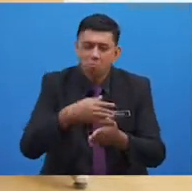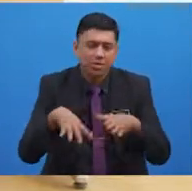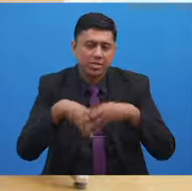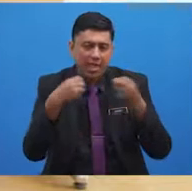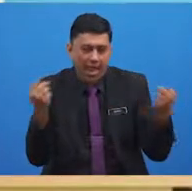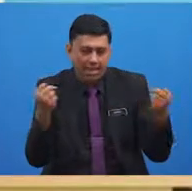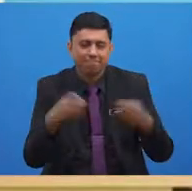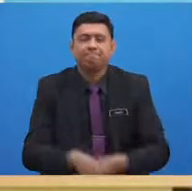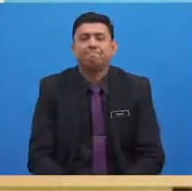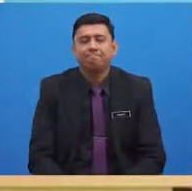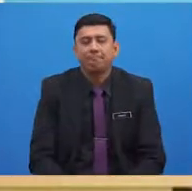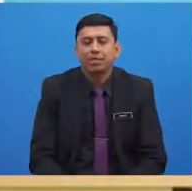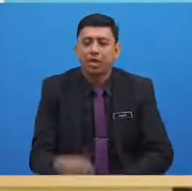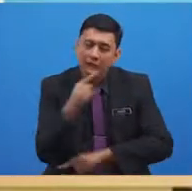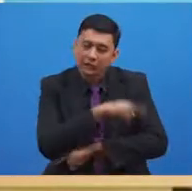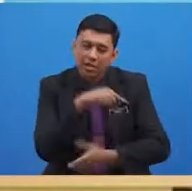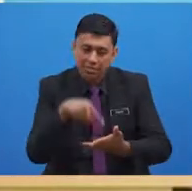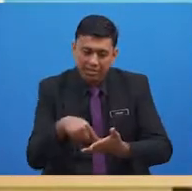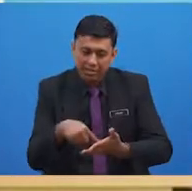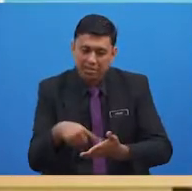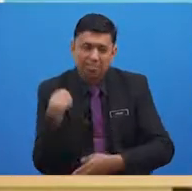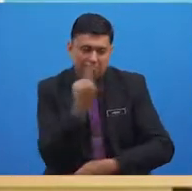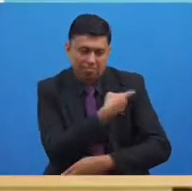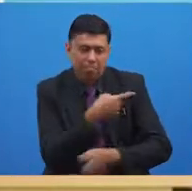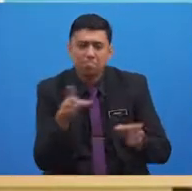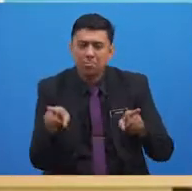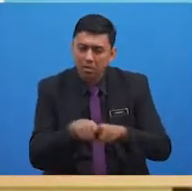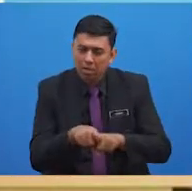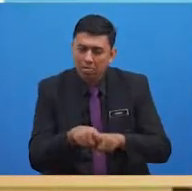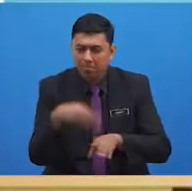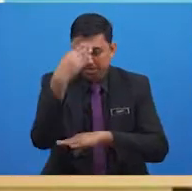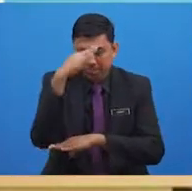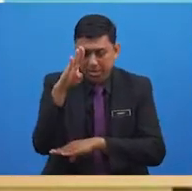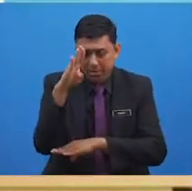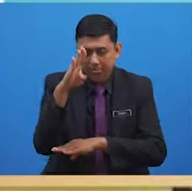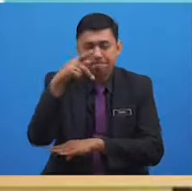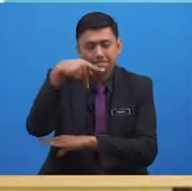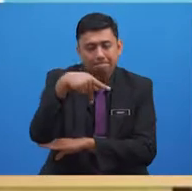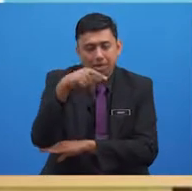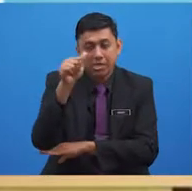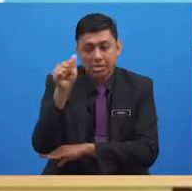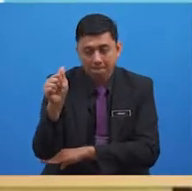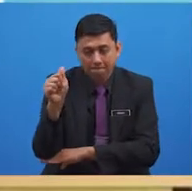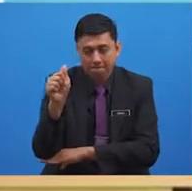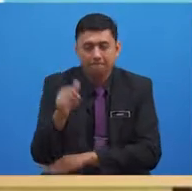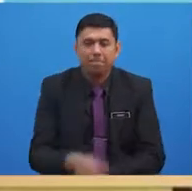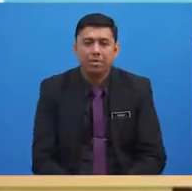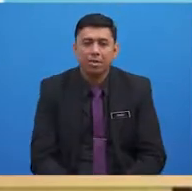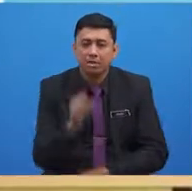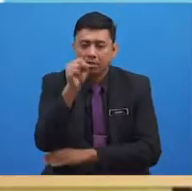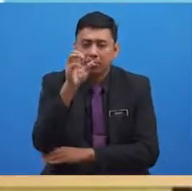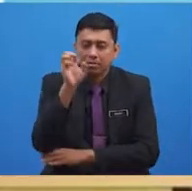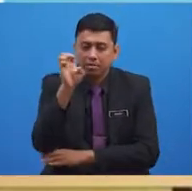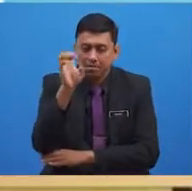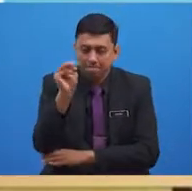sejahtera. Hari ini kita bersiaran bagi mata pelajaran Pengajian Am Semester